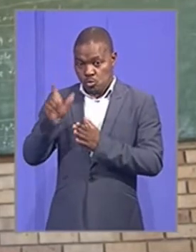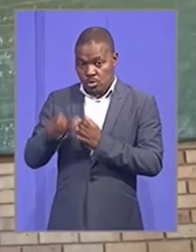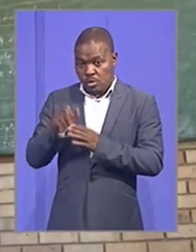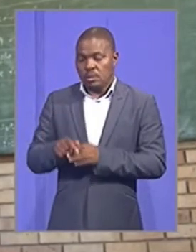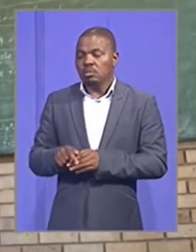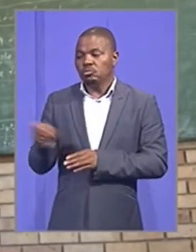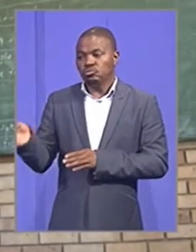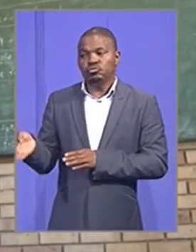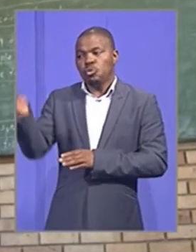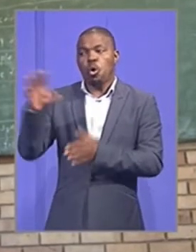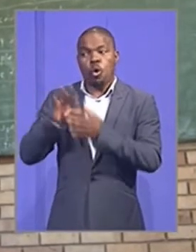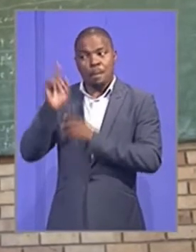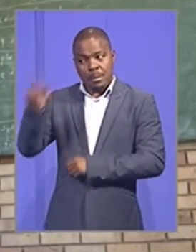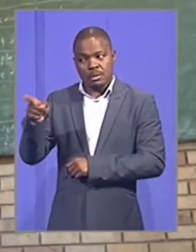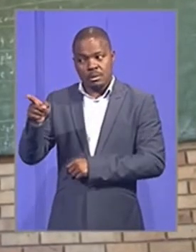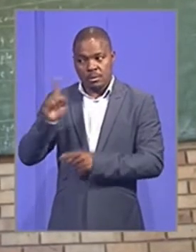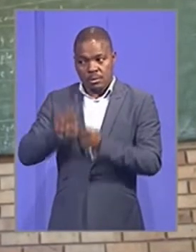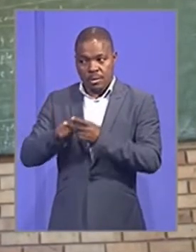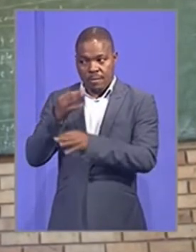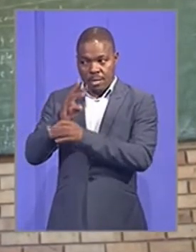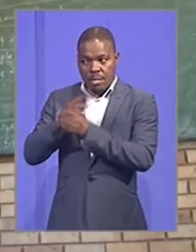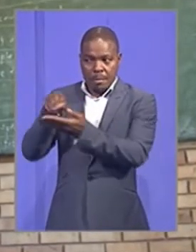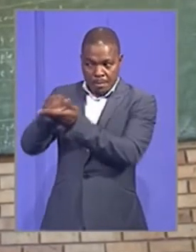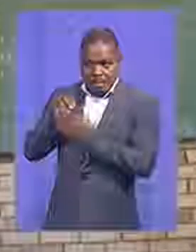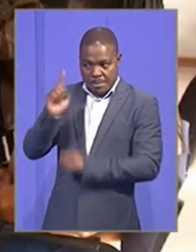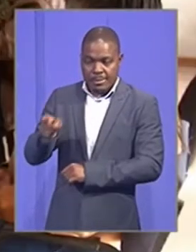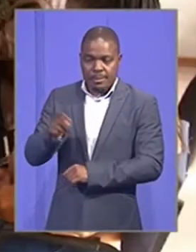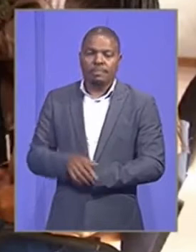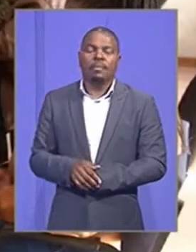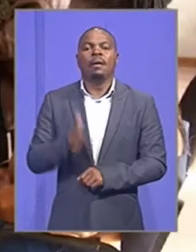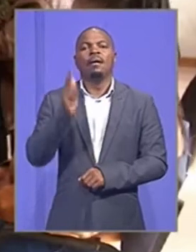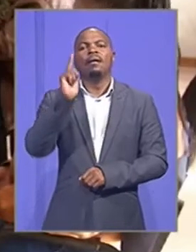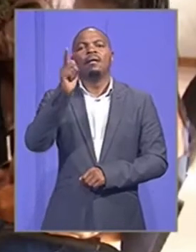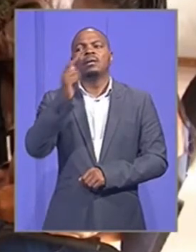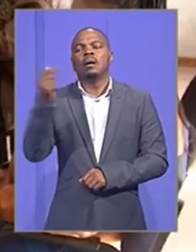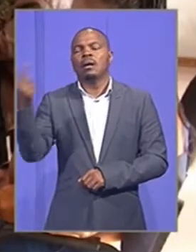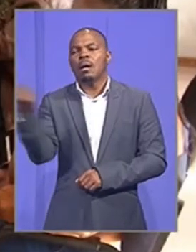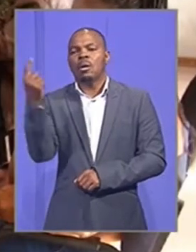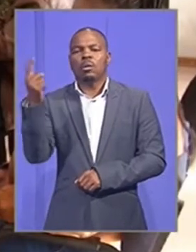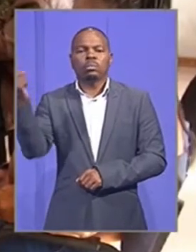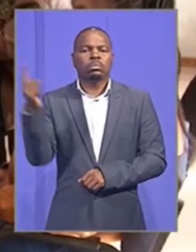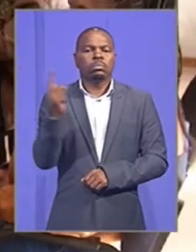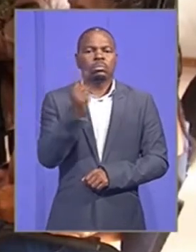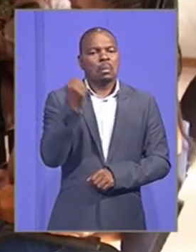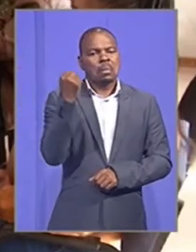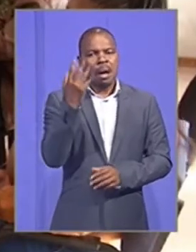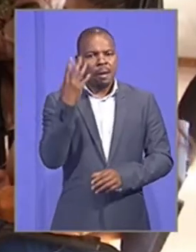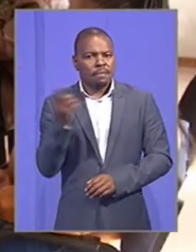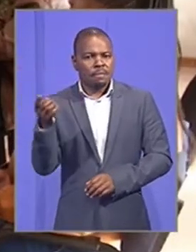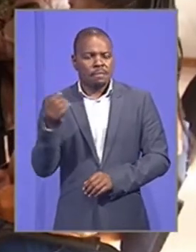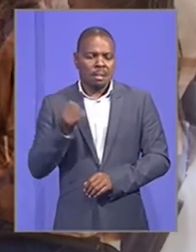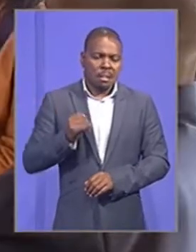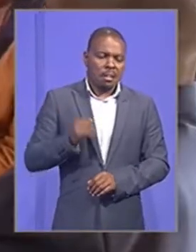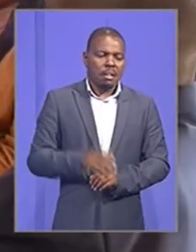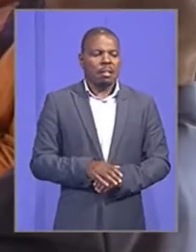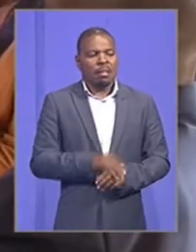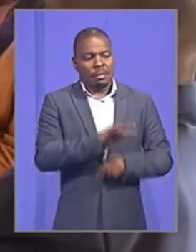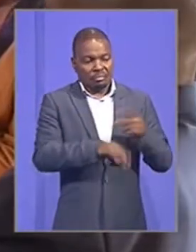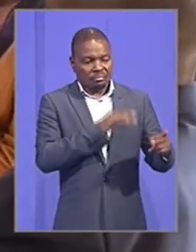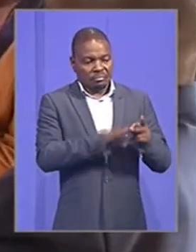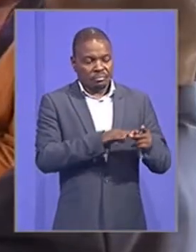ile a romelwa habo mme a laelwa ho tla le batswadi. Ha morao a khutla a se a hlometse ka thipa. Bophelo ba Thabedi